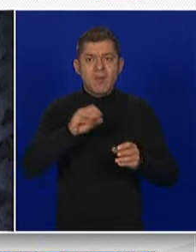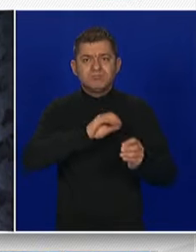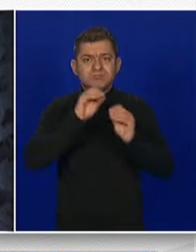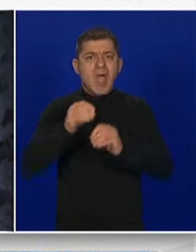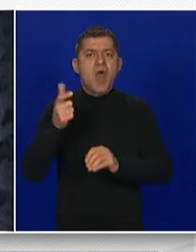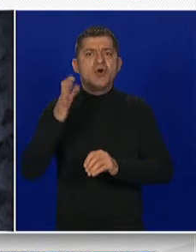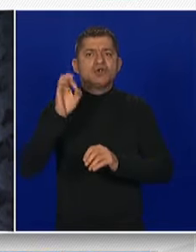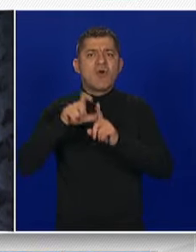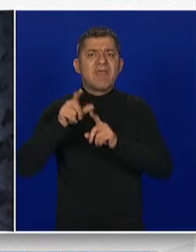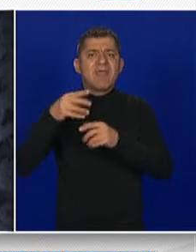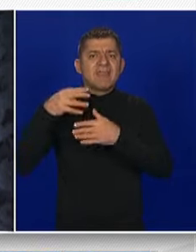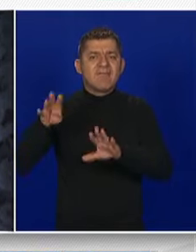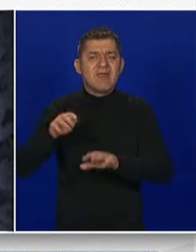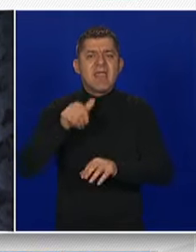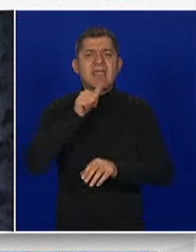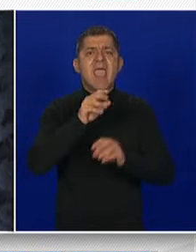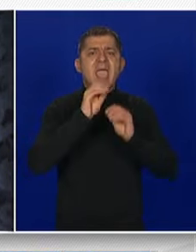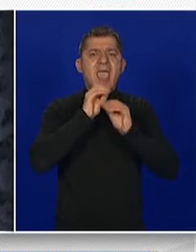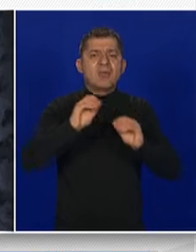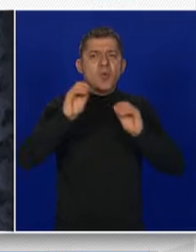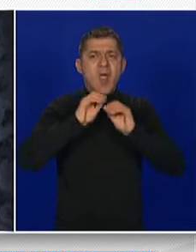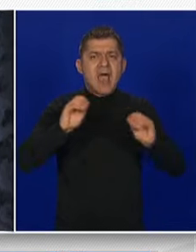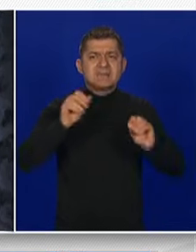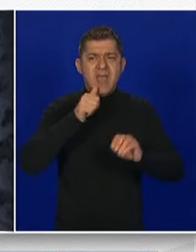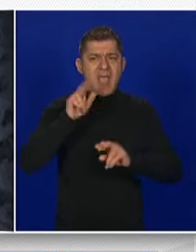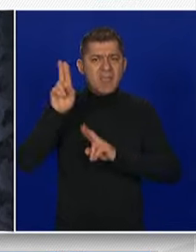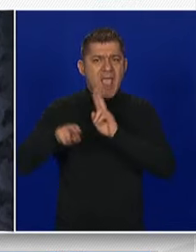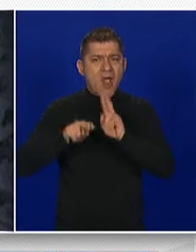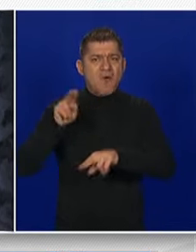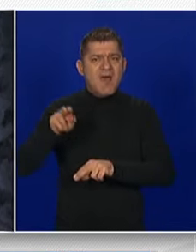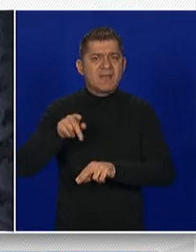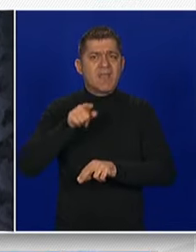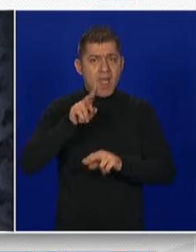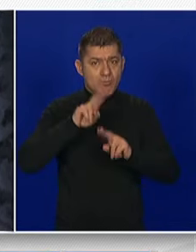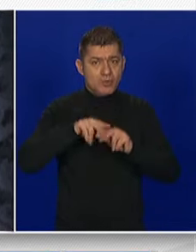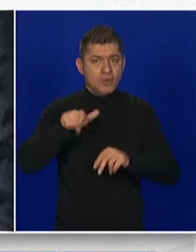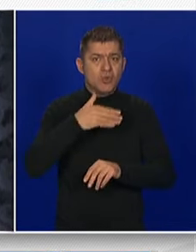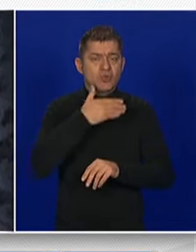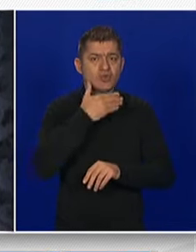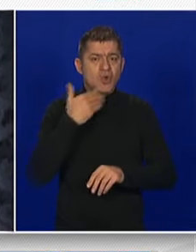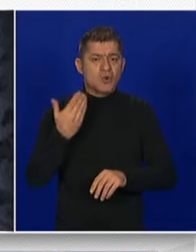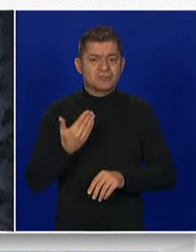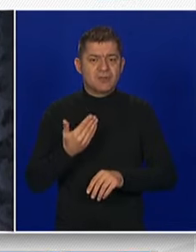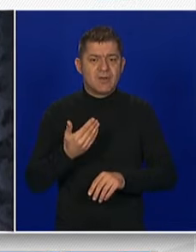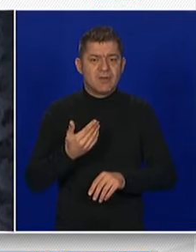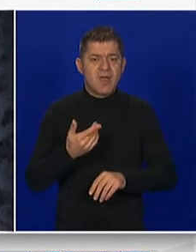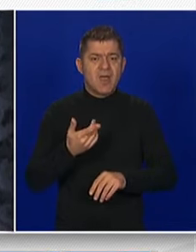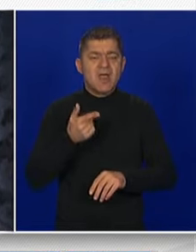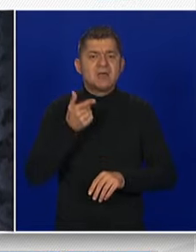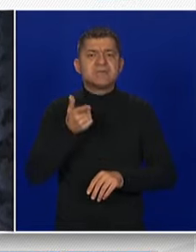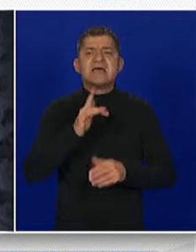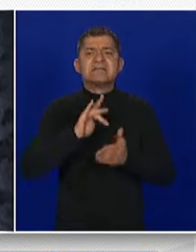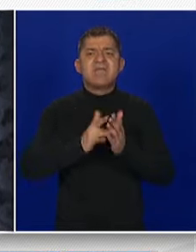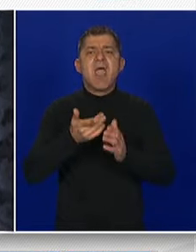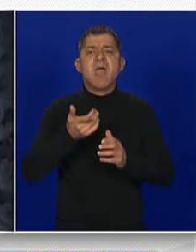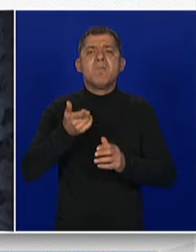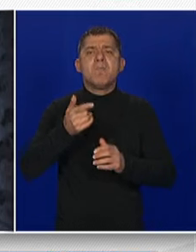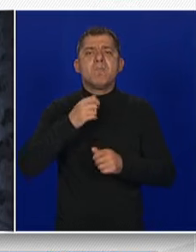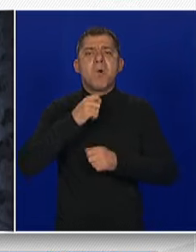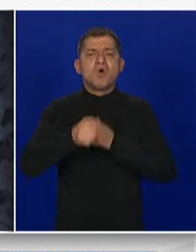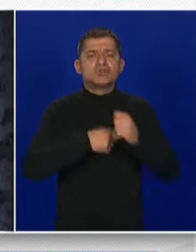ova edukacija ovog dodatnog onda osoblja njegovatelja to biti dostatna za sve funkcije koje moraju obavljati i koje su važne